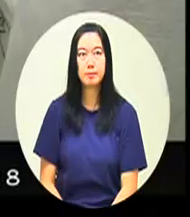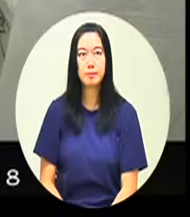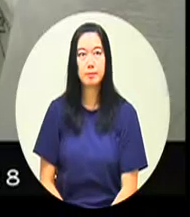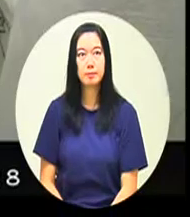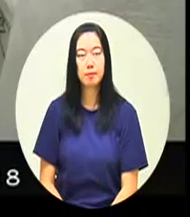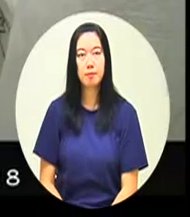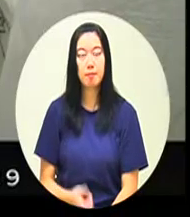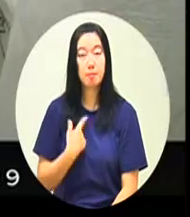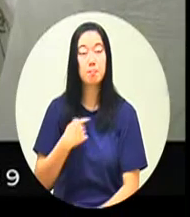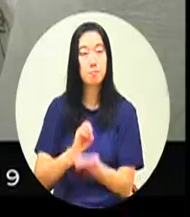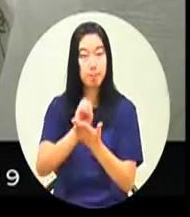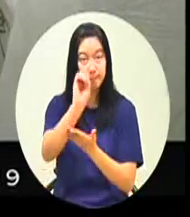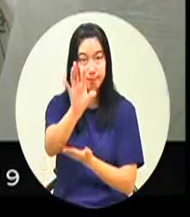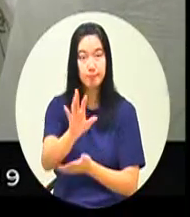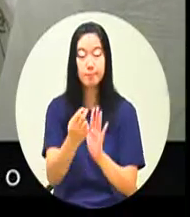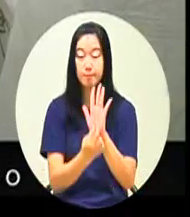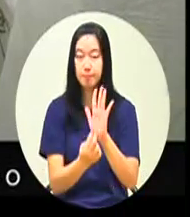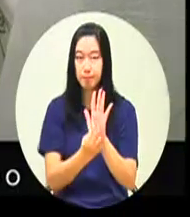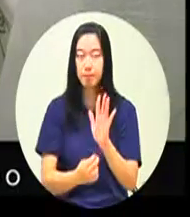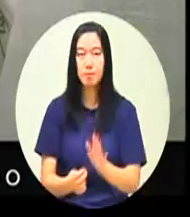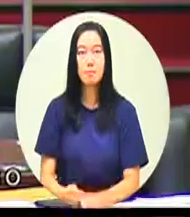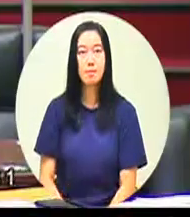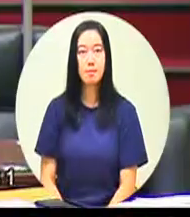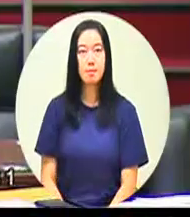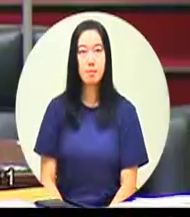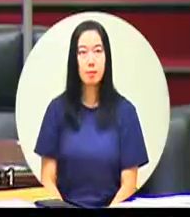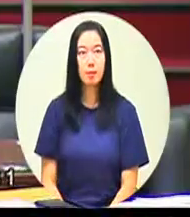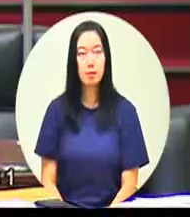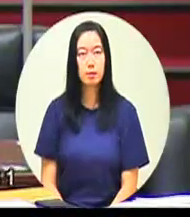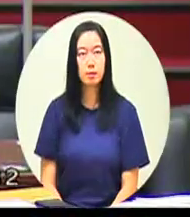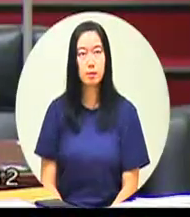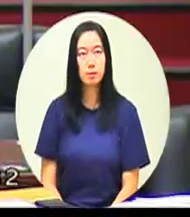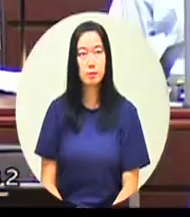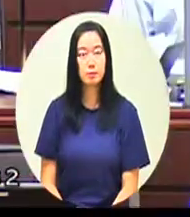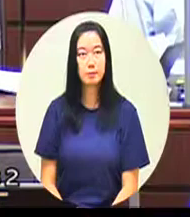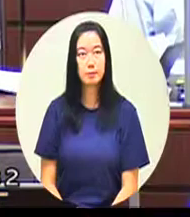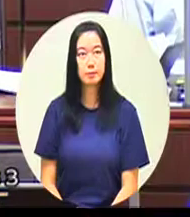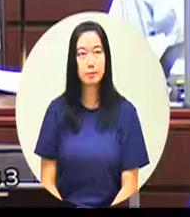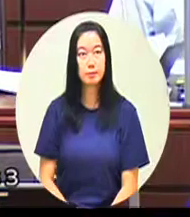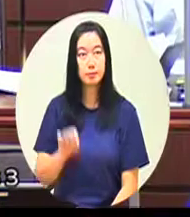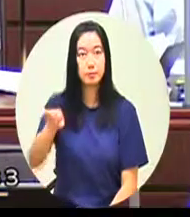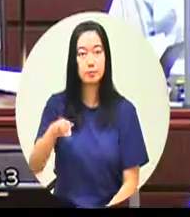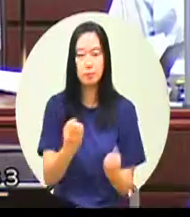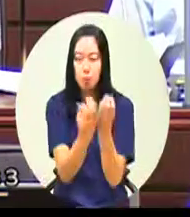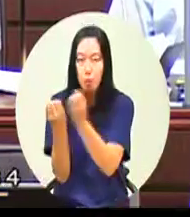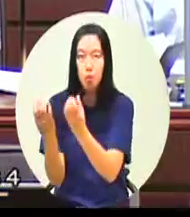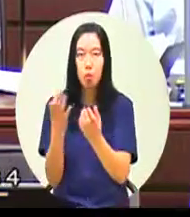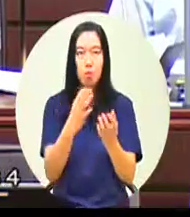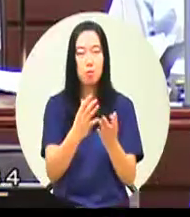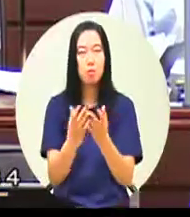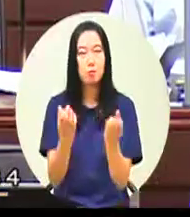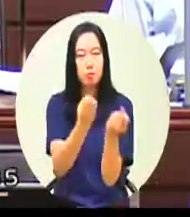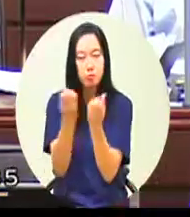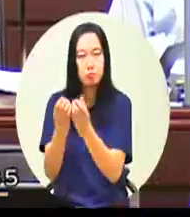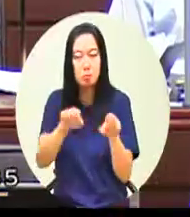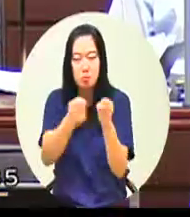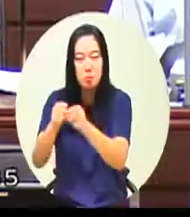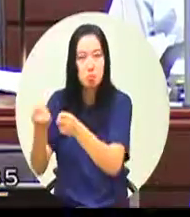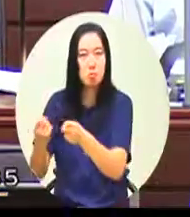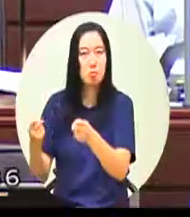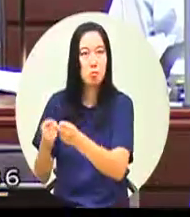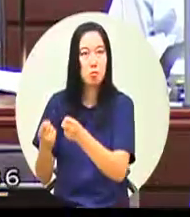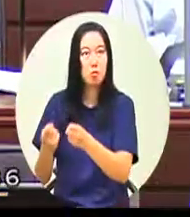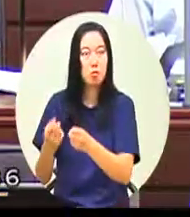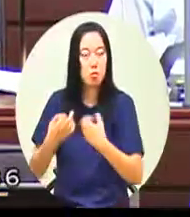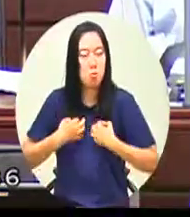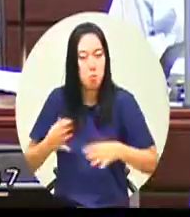我必须要做一个说明哈，让刘员也深入了解一下。其实他灾损的时候，如果就是灾损补助是有的。